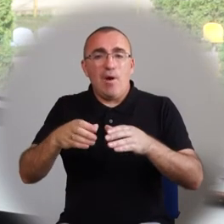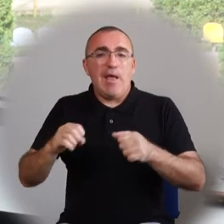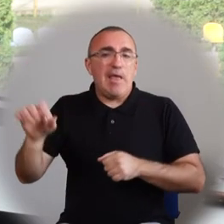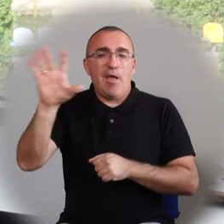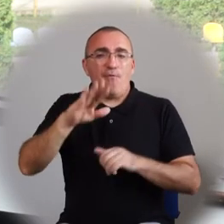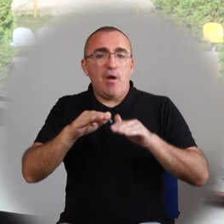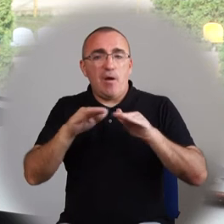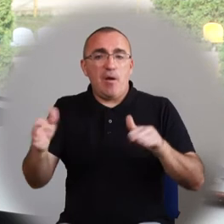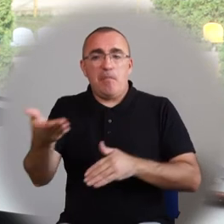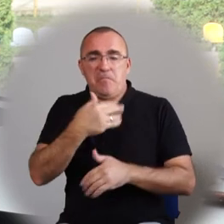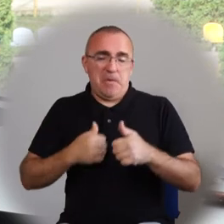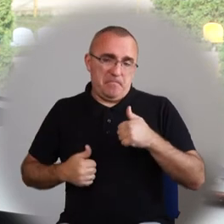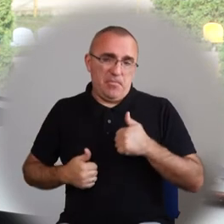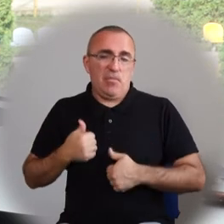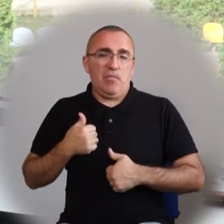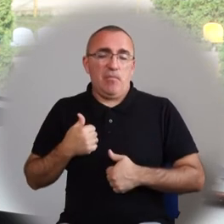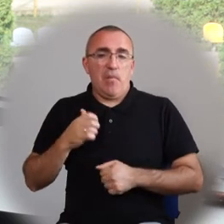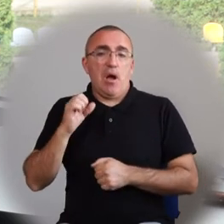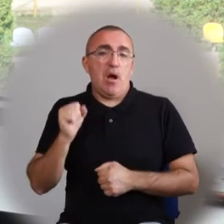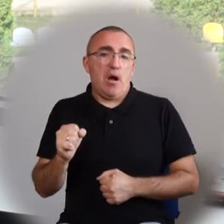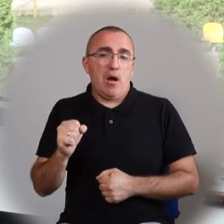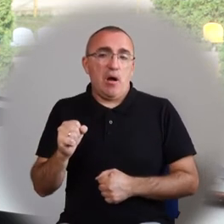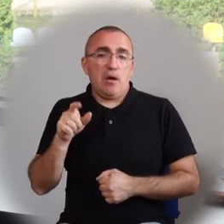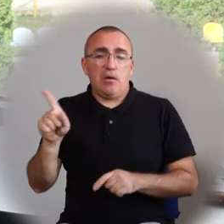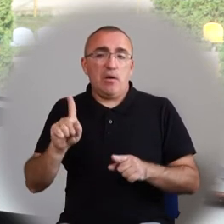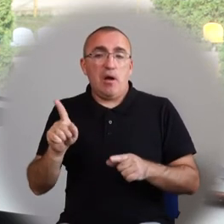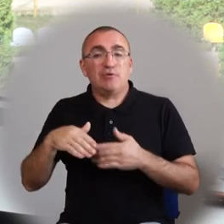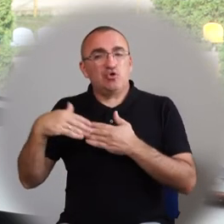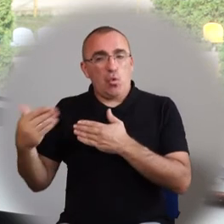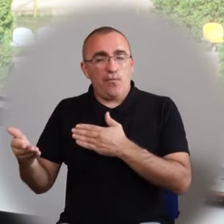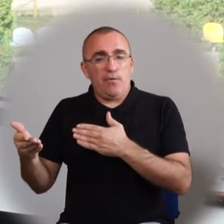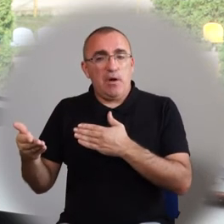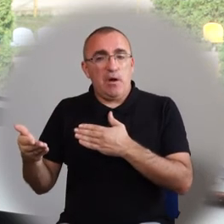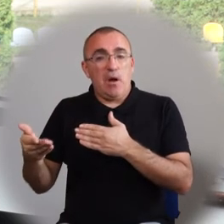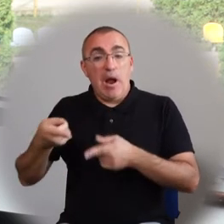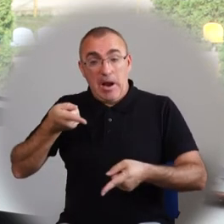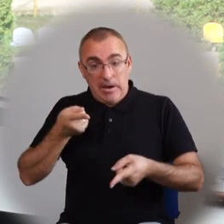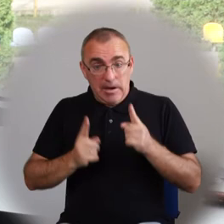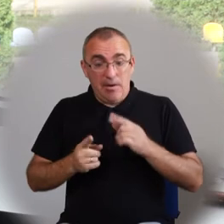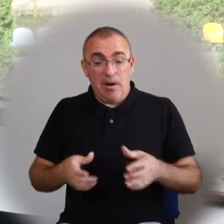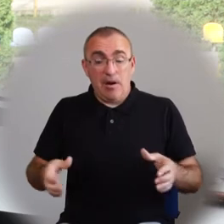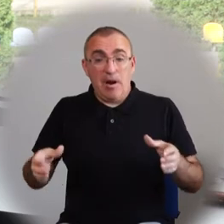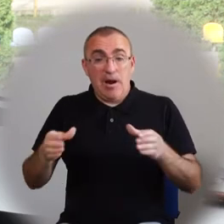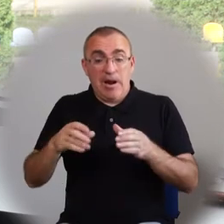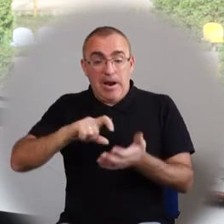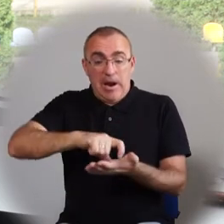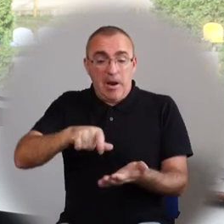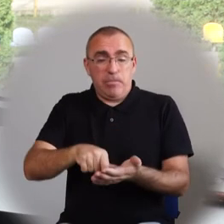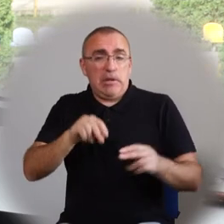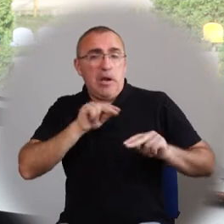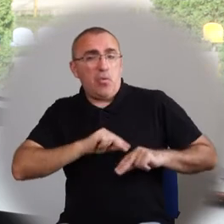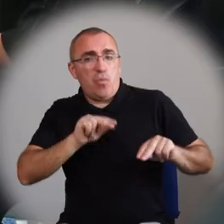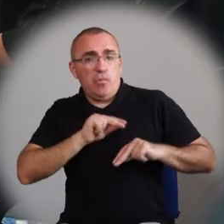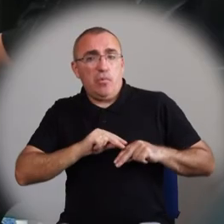клубу європейського рівня, чим ми пишаємось. А це те, що зовні. А реально, коли от